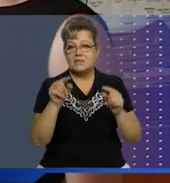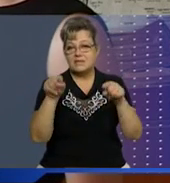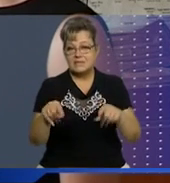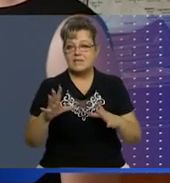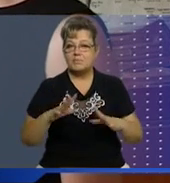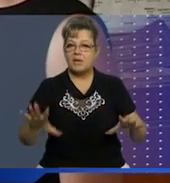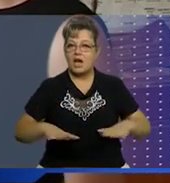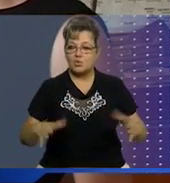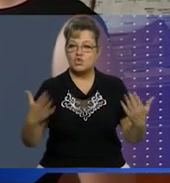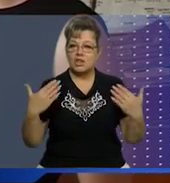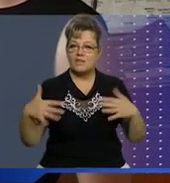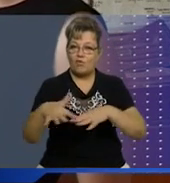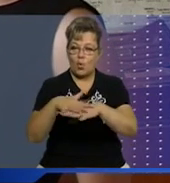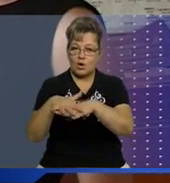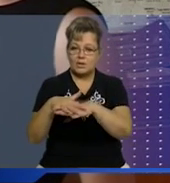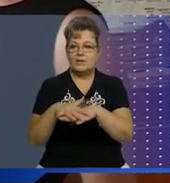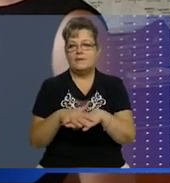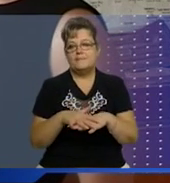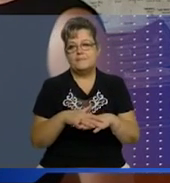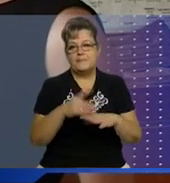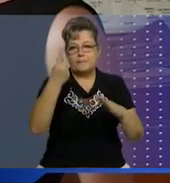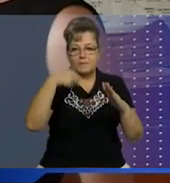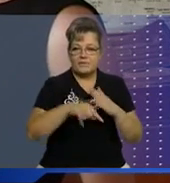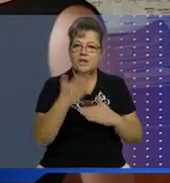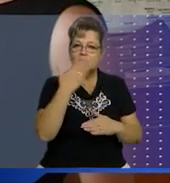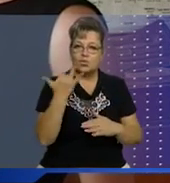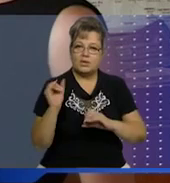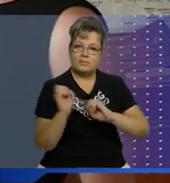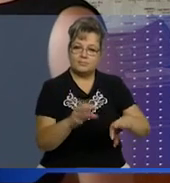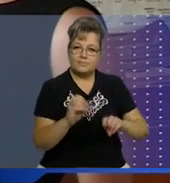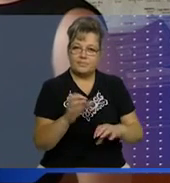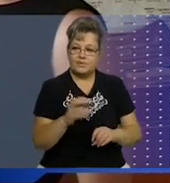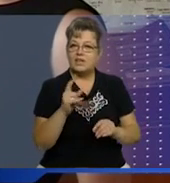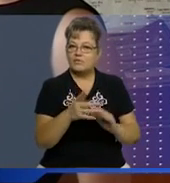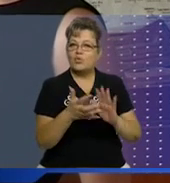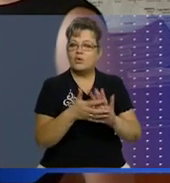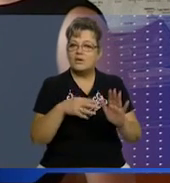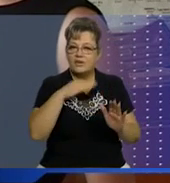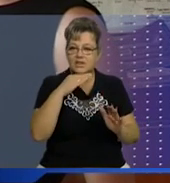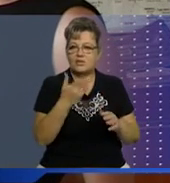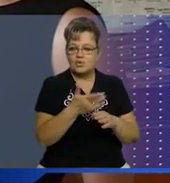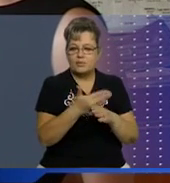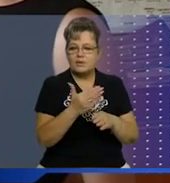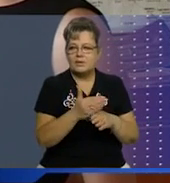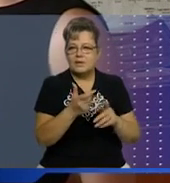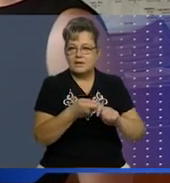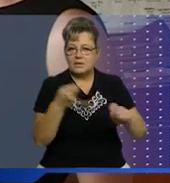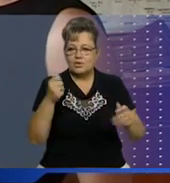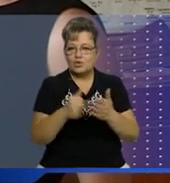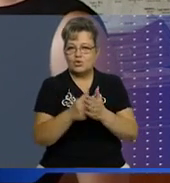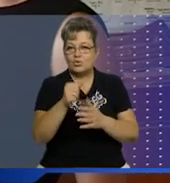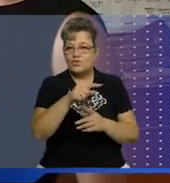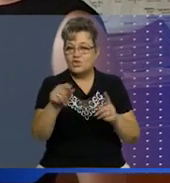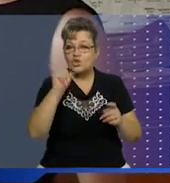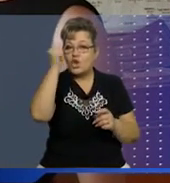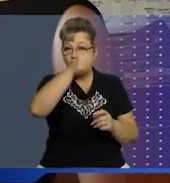Поподробнее, если сказать, то здесь был конюшный двор, потом подвал-ледник, куда свозился лед, и его глубины хватало, чтобы лед таял медленно в